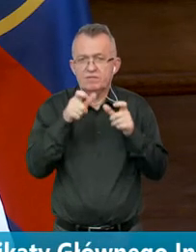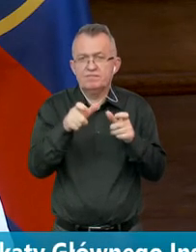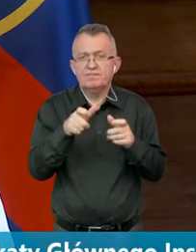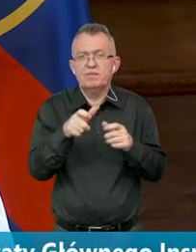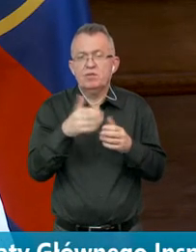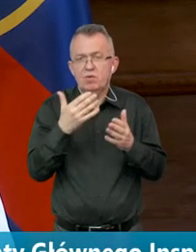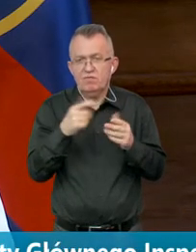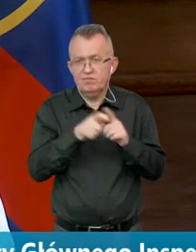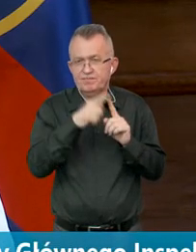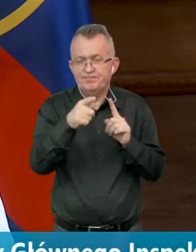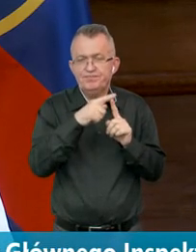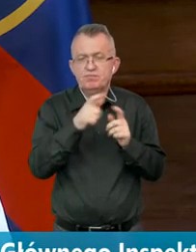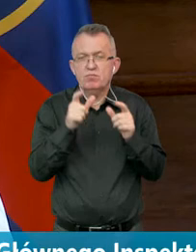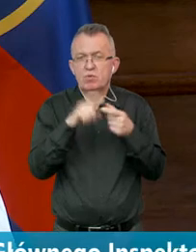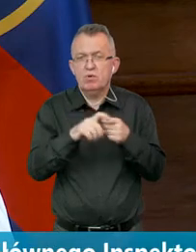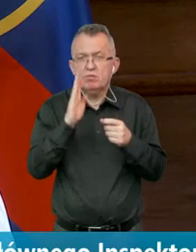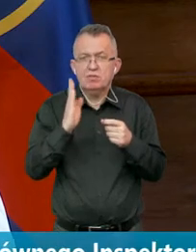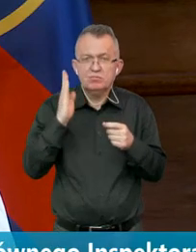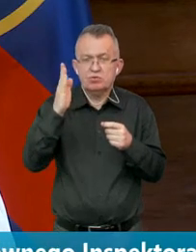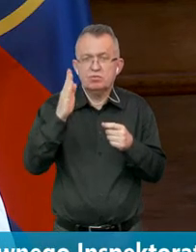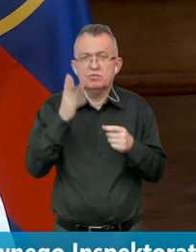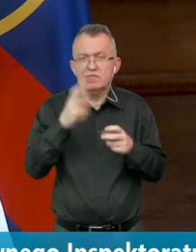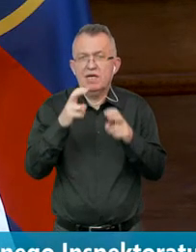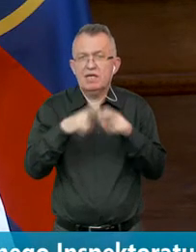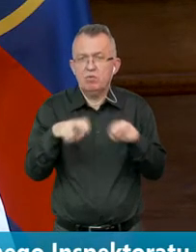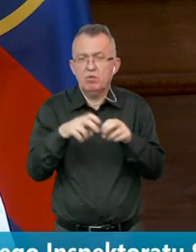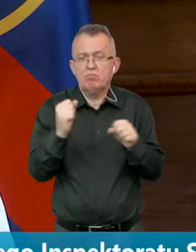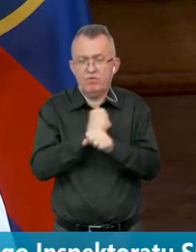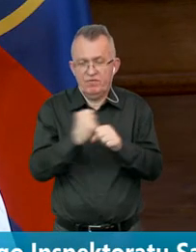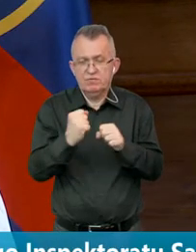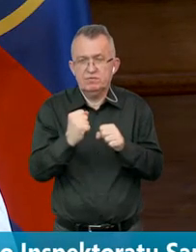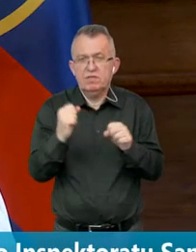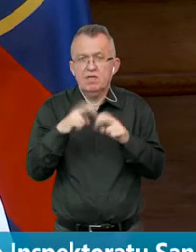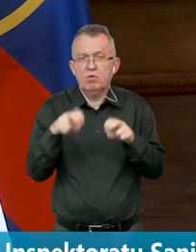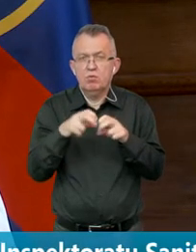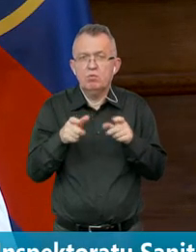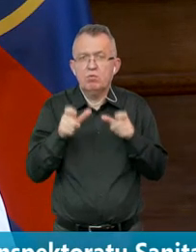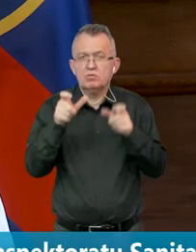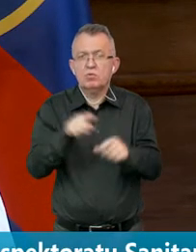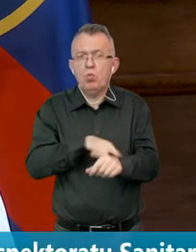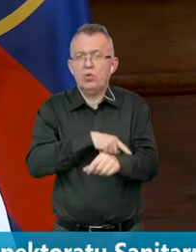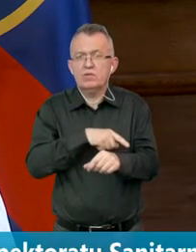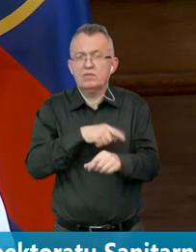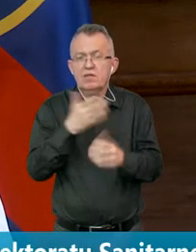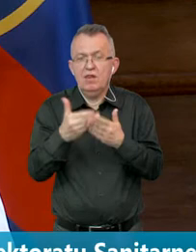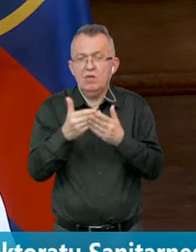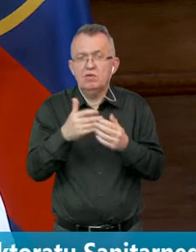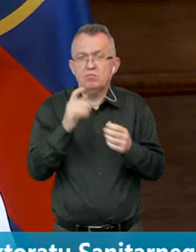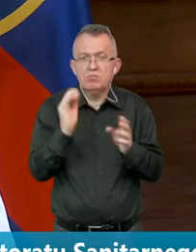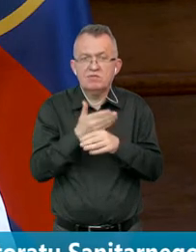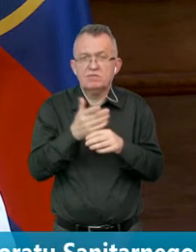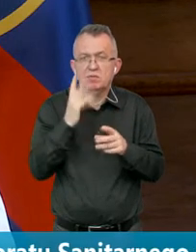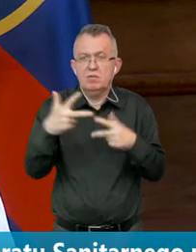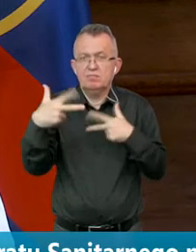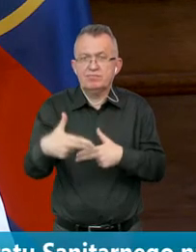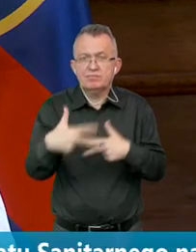sposób, po drugie w przyszłości czeka nas remont, i to poważny remont, mostu Długiego. I nie możemy pozwolić na sytuację, w której zamkniemy